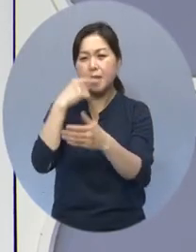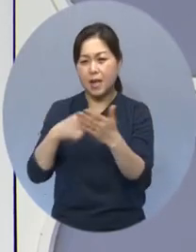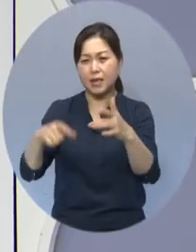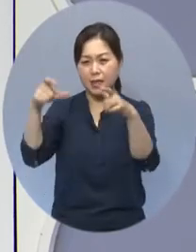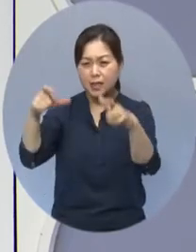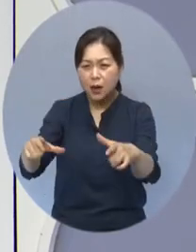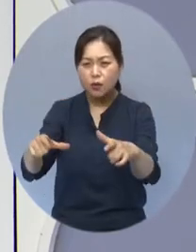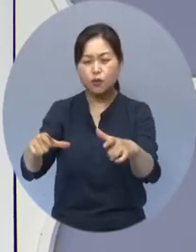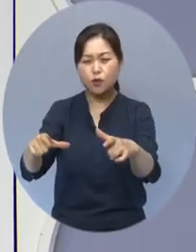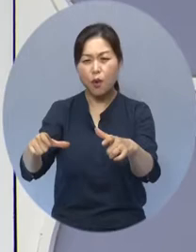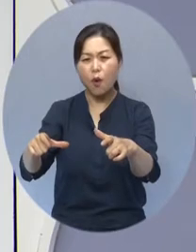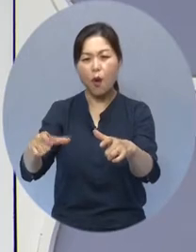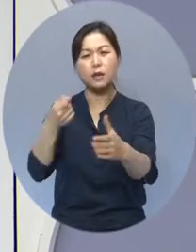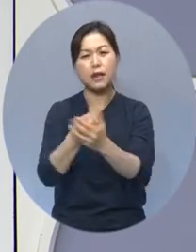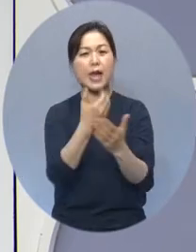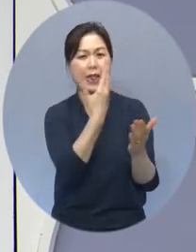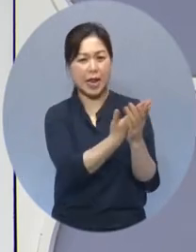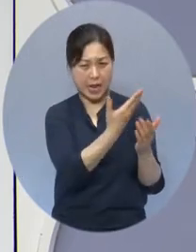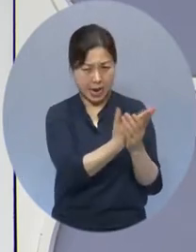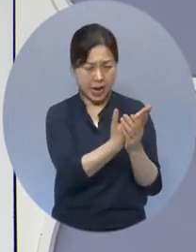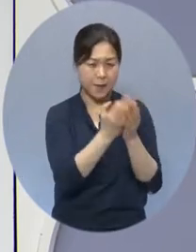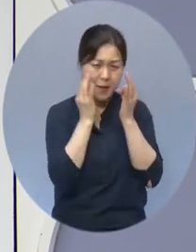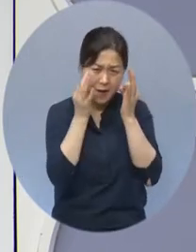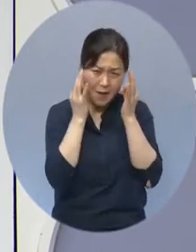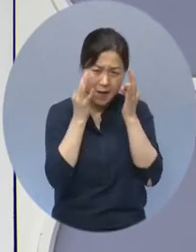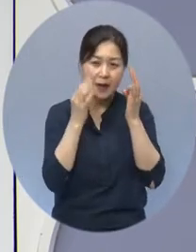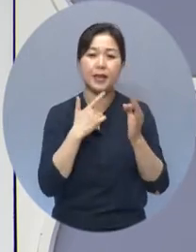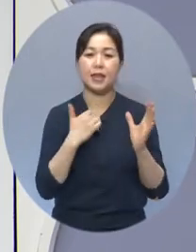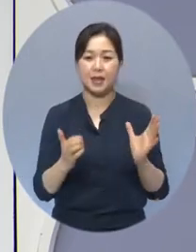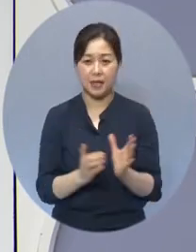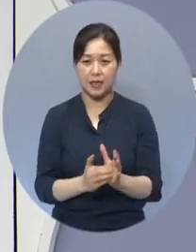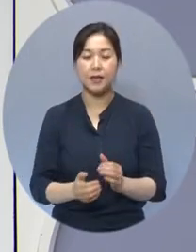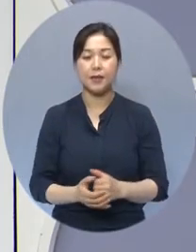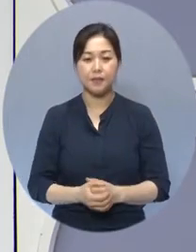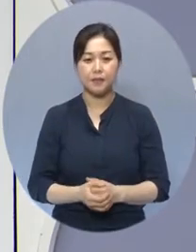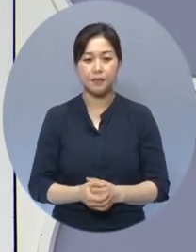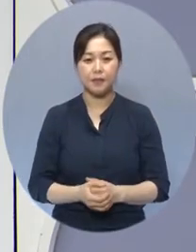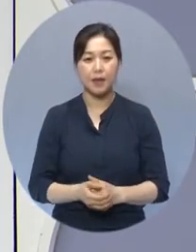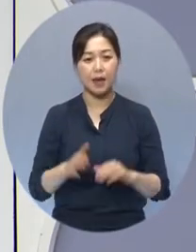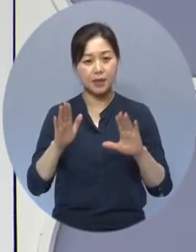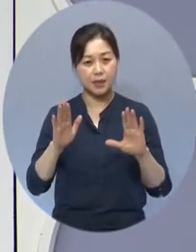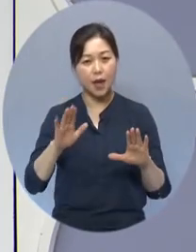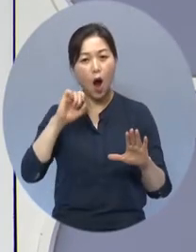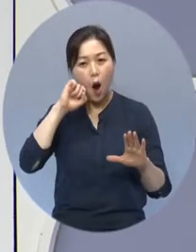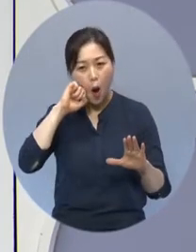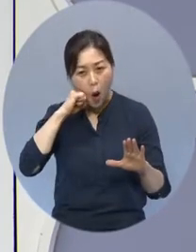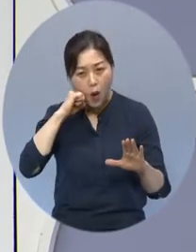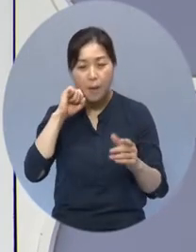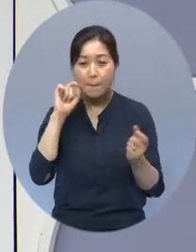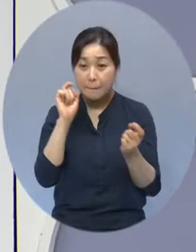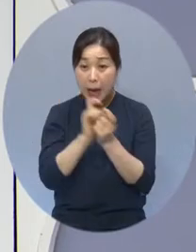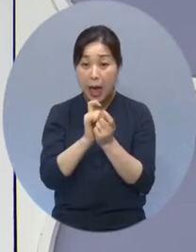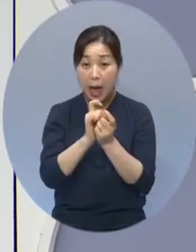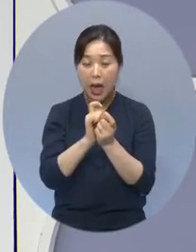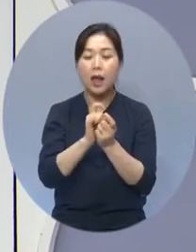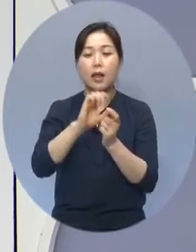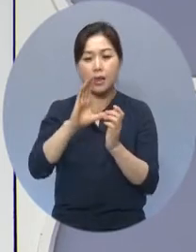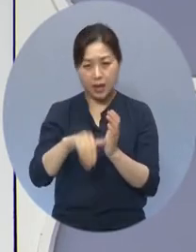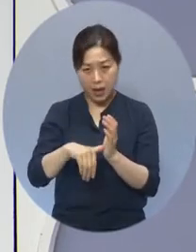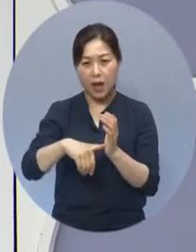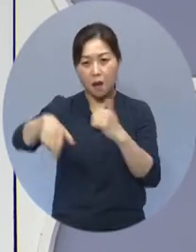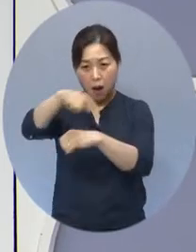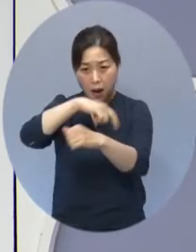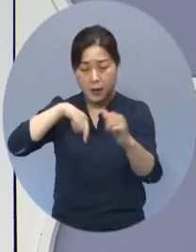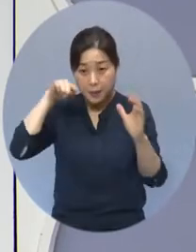하는데 나름대로 노력을 했습니다. 이제 어떠한 난제라도 현장을 알고 시민 여러분과 함께